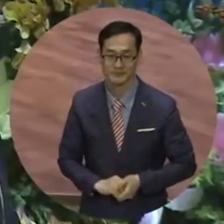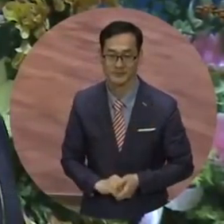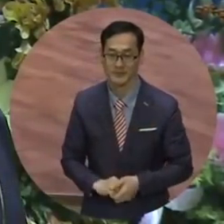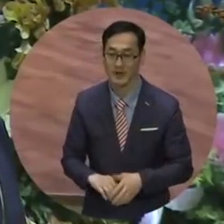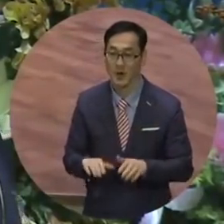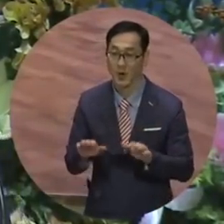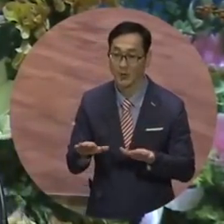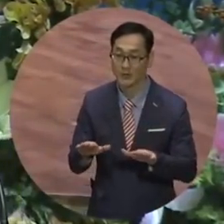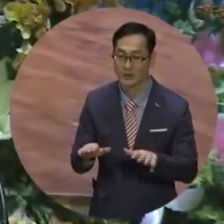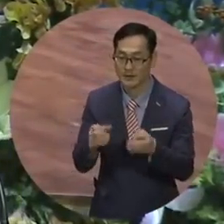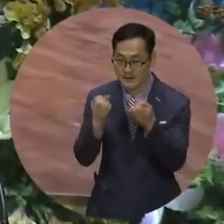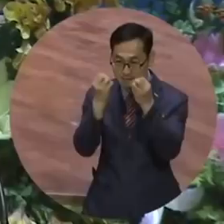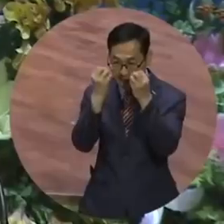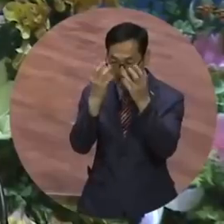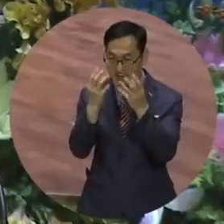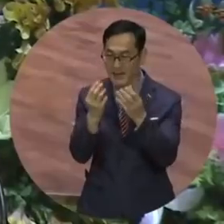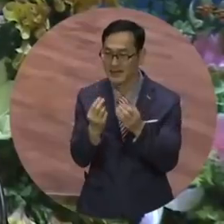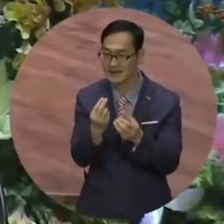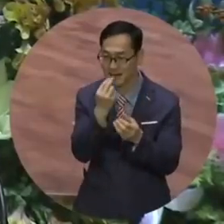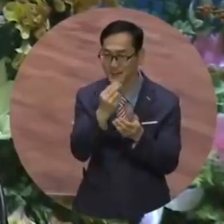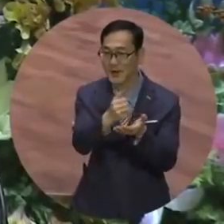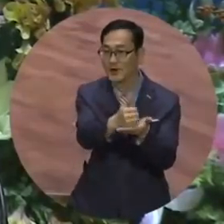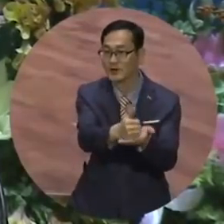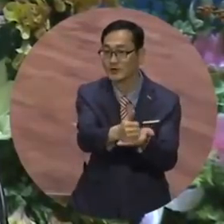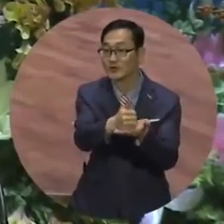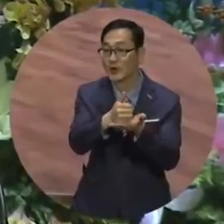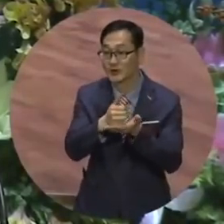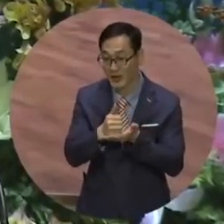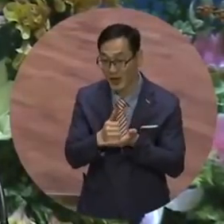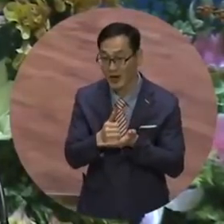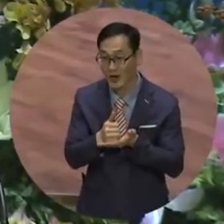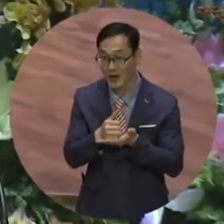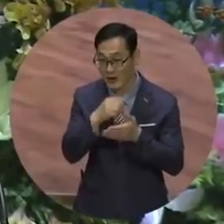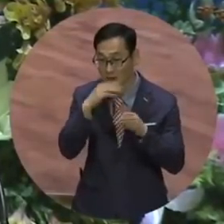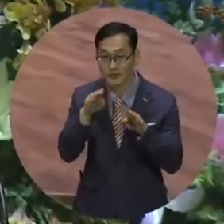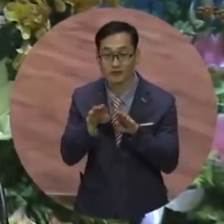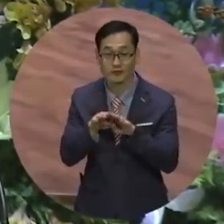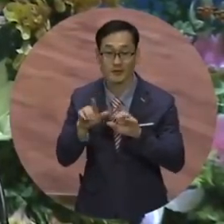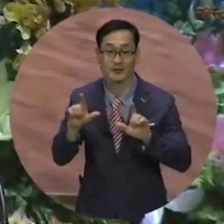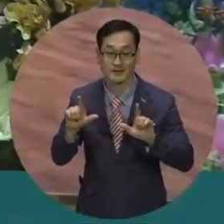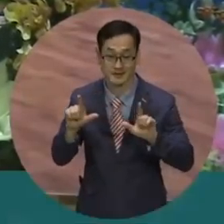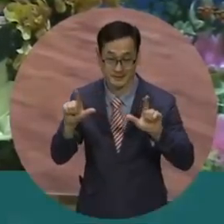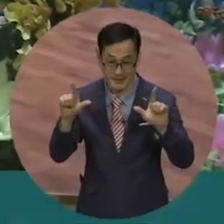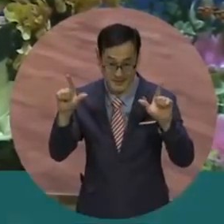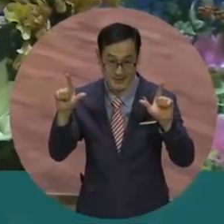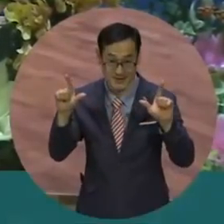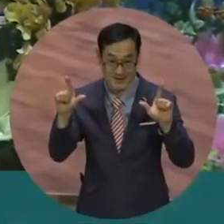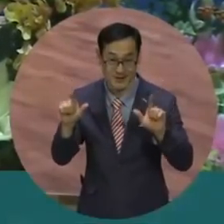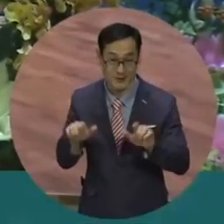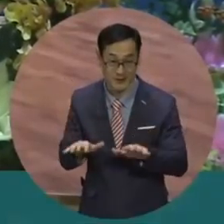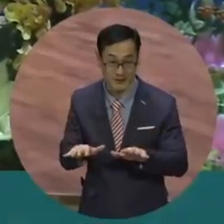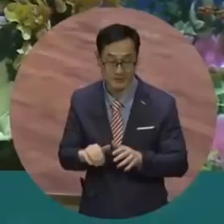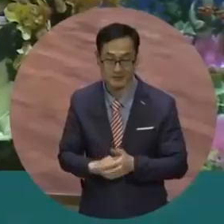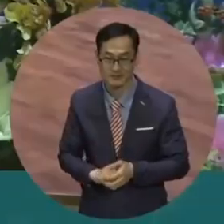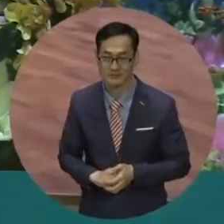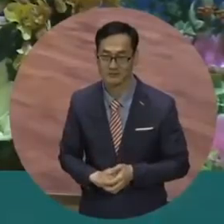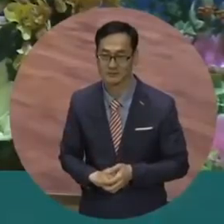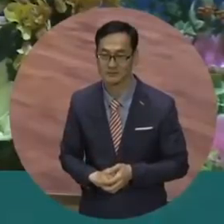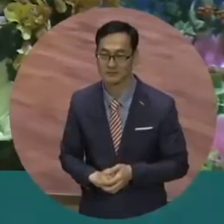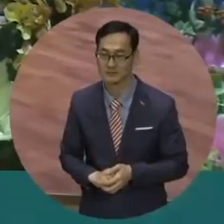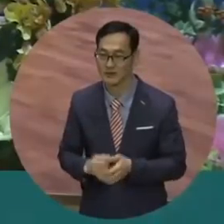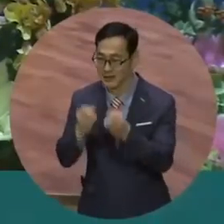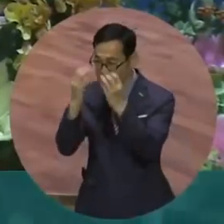상반기 새 생명 초청 이제 주일로 우리 초청받은 우리 사가족들과